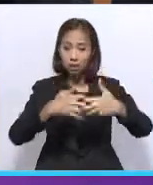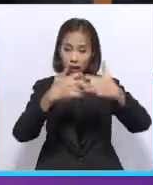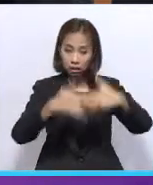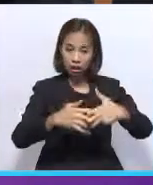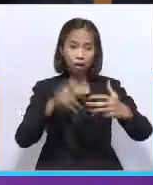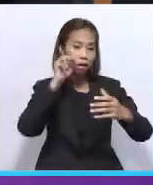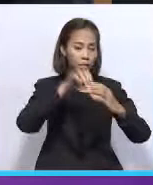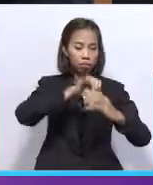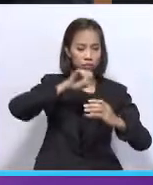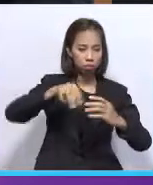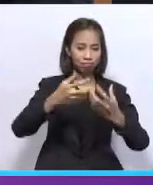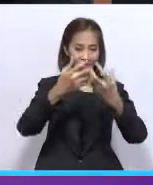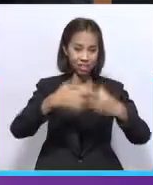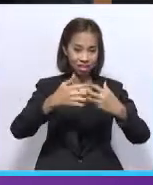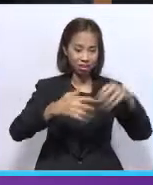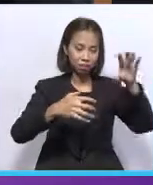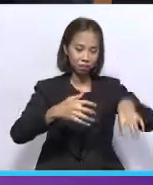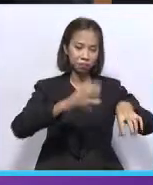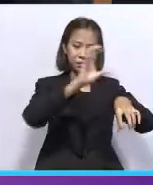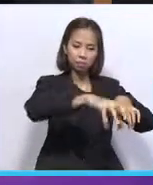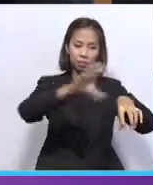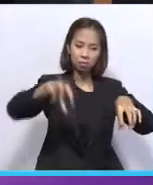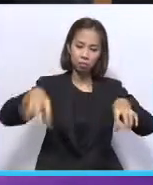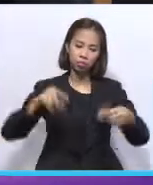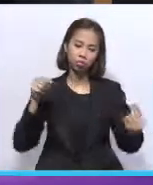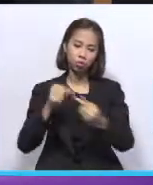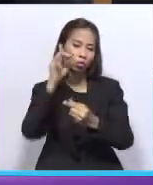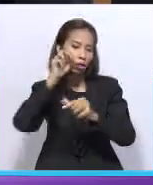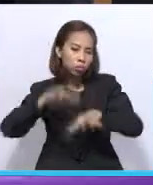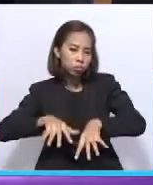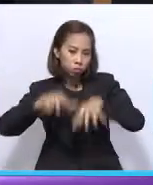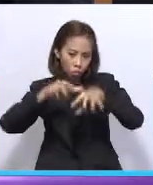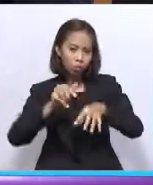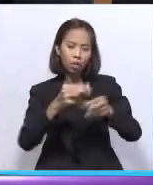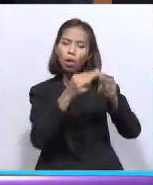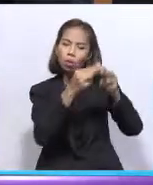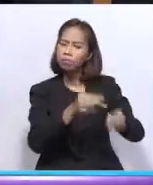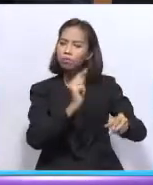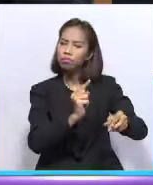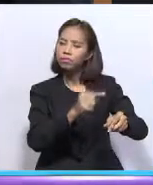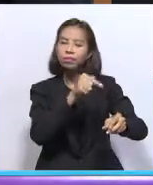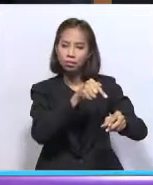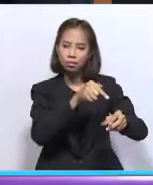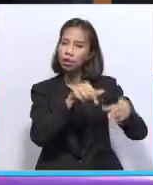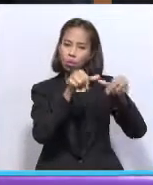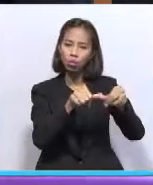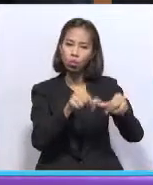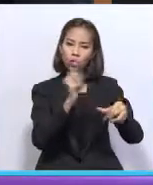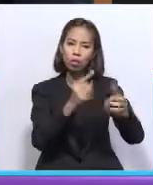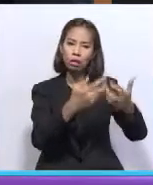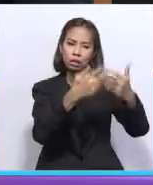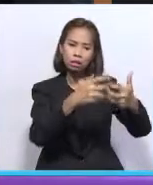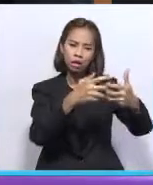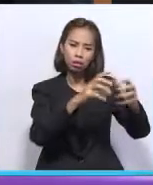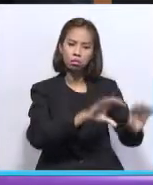ได้ติดตั้งไว้ในจุดต่างๆหรือจุดที่มีเหตุการณ์น้ำท่วมเนี่ยก็ยังให้คงขึ้นอยู่ในพื้นที่ทั้งหมดนะครับไม่มีการถ